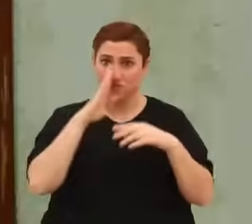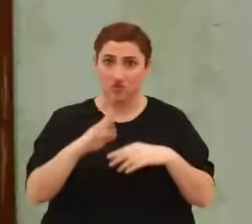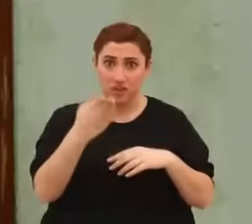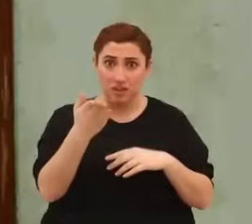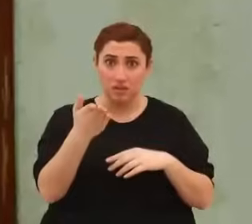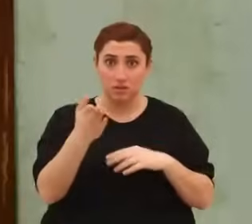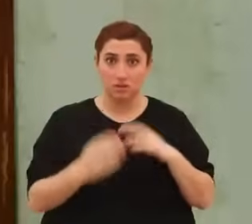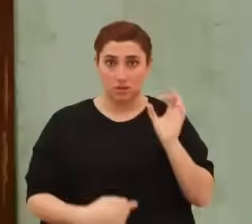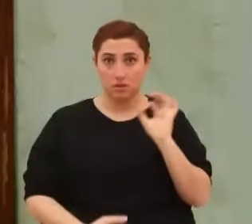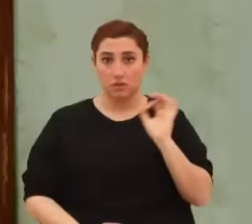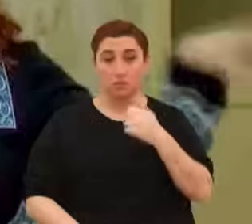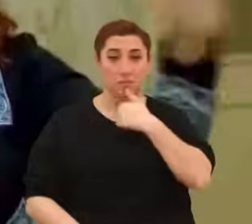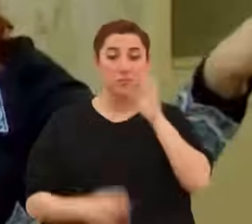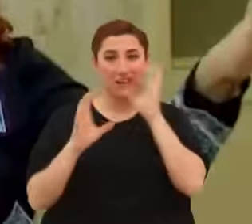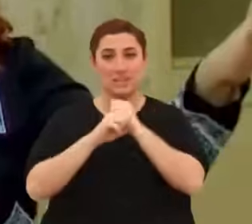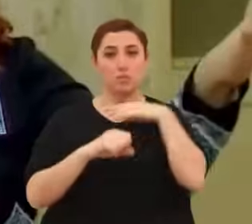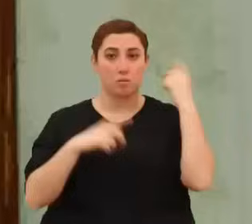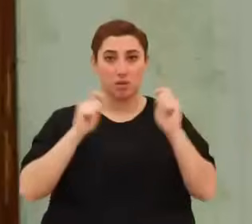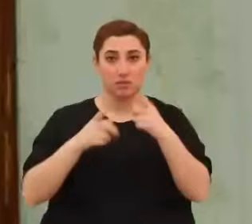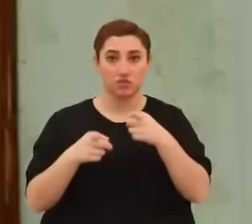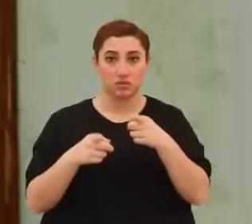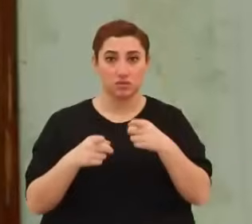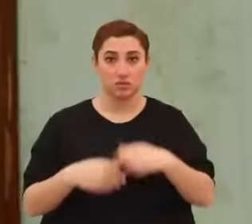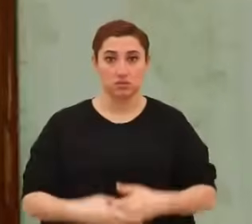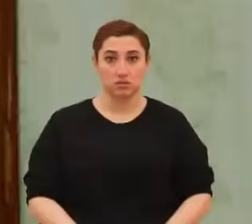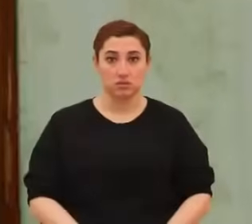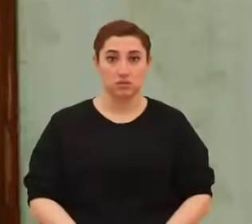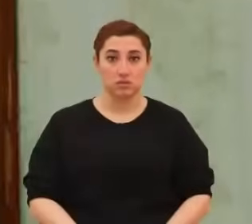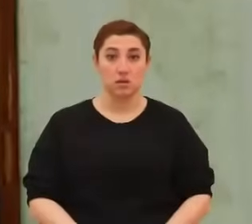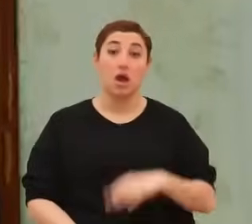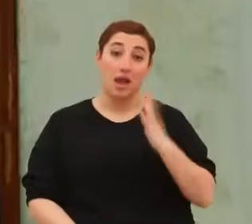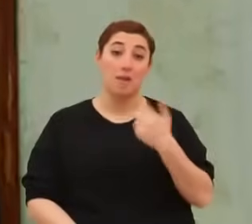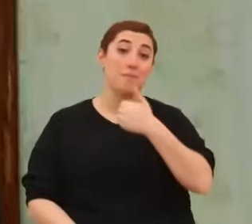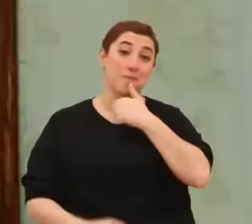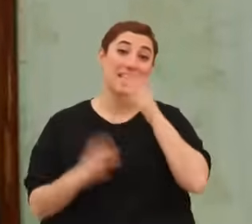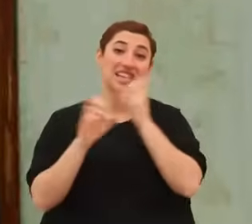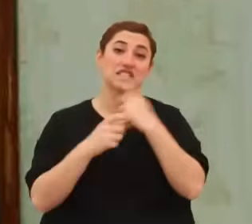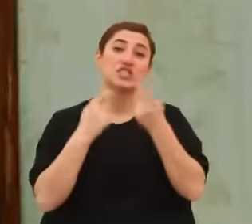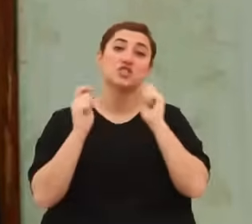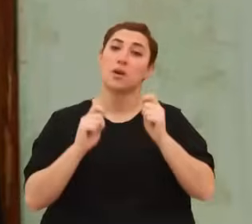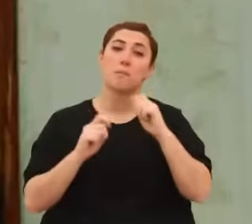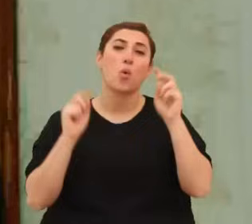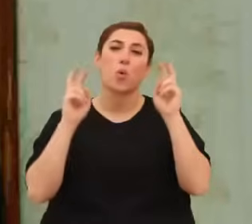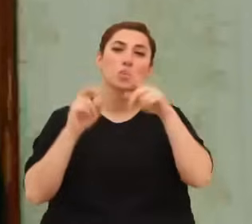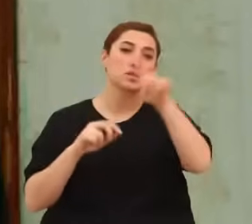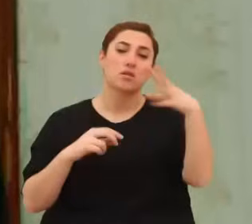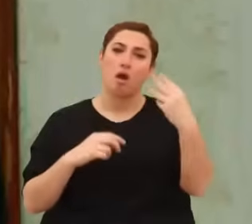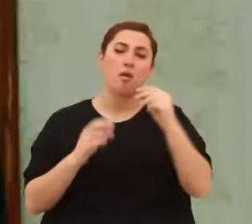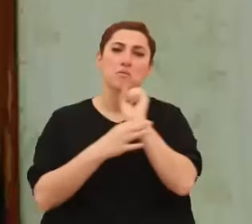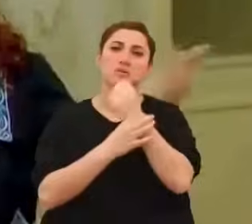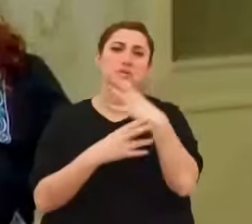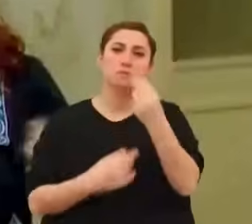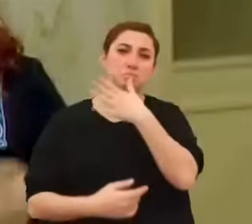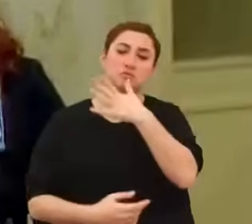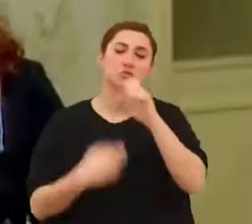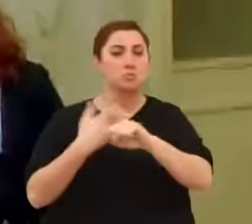yani. Tabii ciddi. Babamdan gizli kurban keseceksin. Ha yani babadan gizli iş yapma konusunda siz benden daha